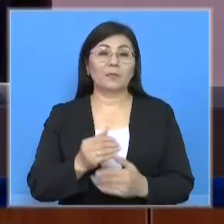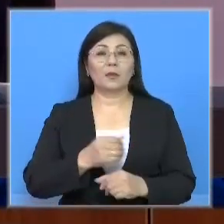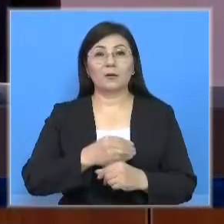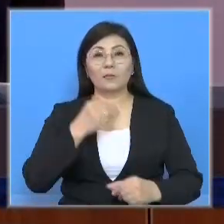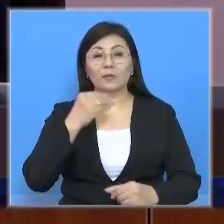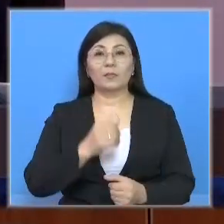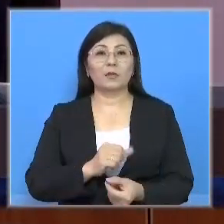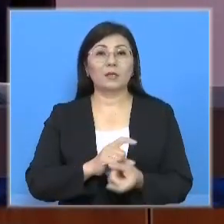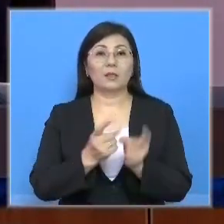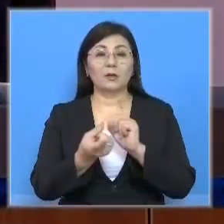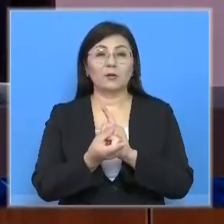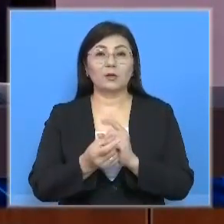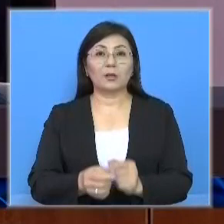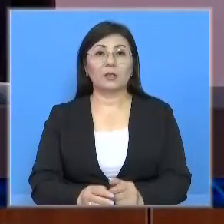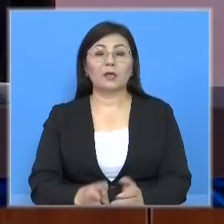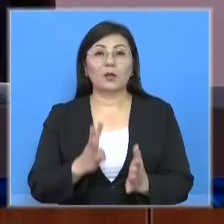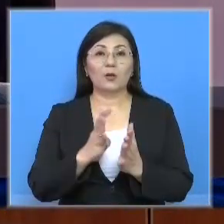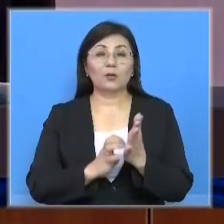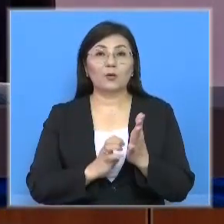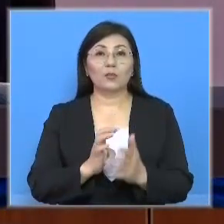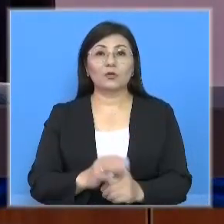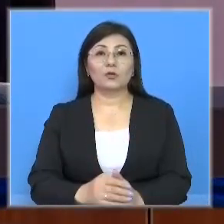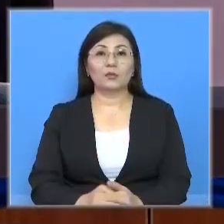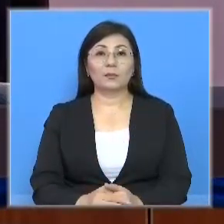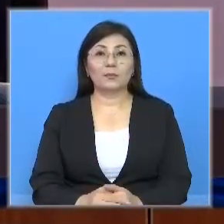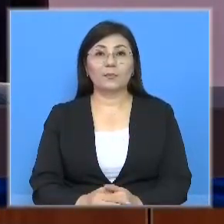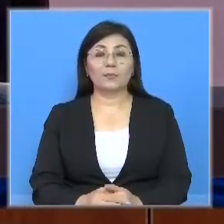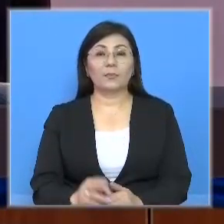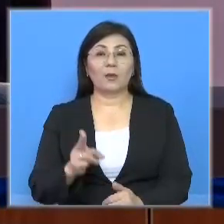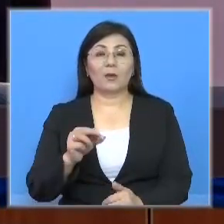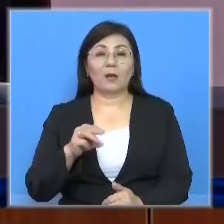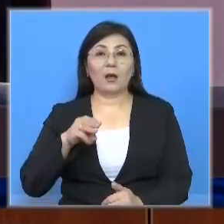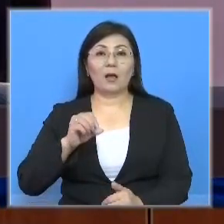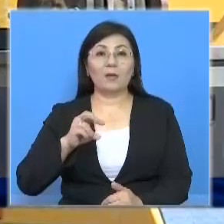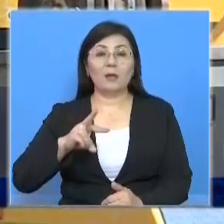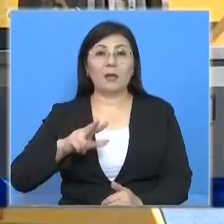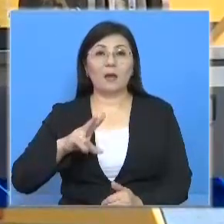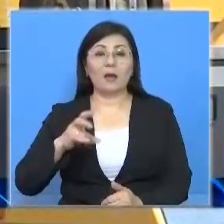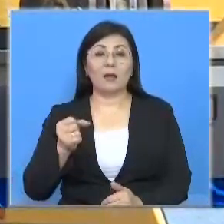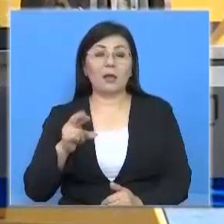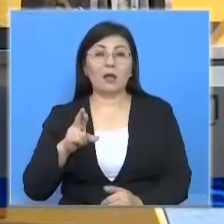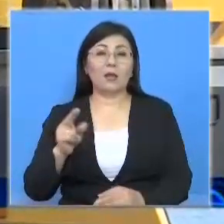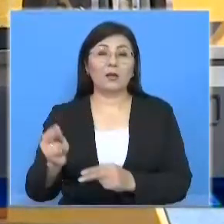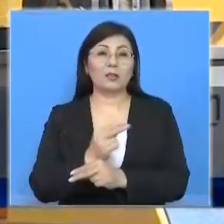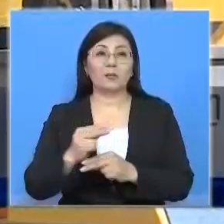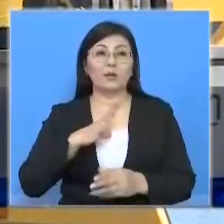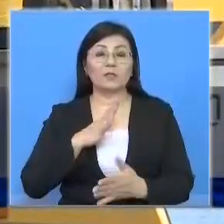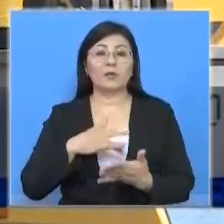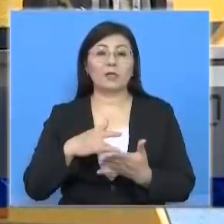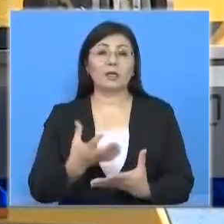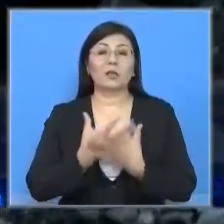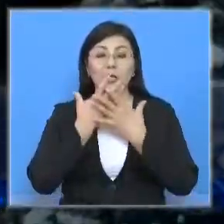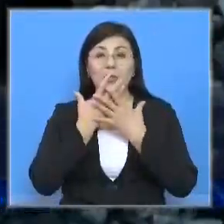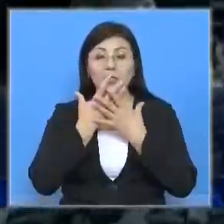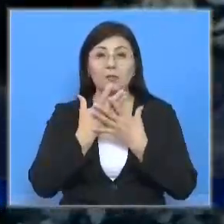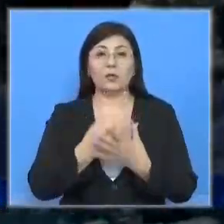Жылу құрылғылары 9 қазандықта және 6 сорғылау станциясында жүрген. Айта өтейік, бүгінде шаһардағы жылу